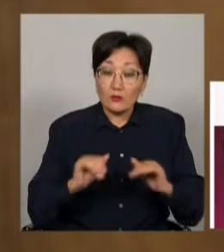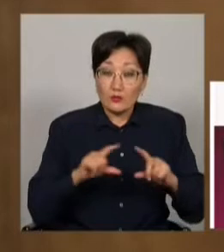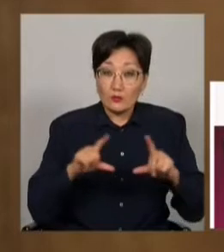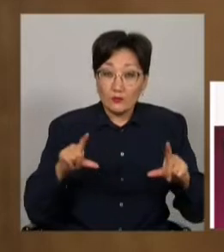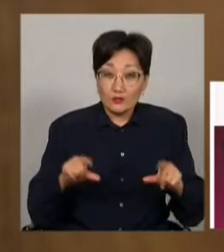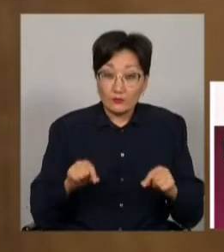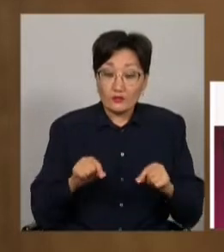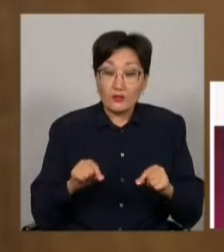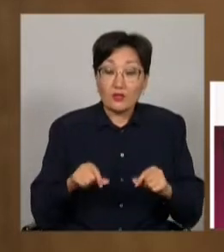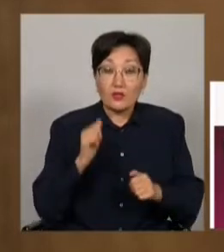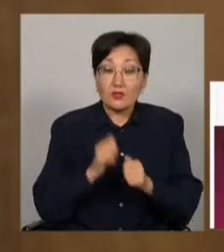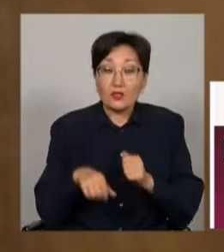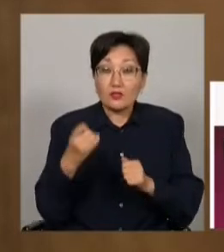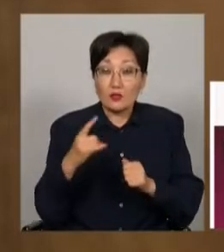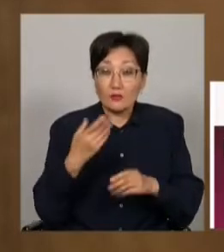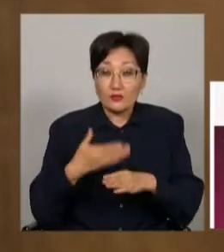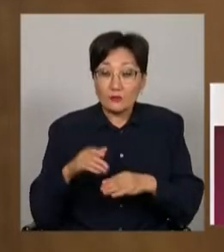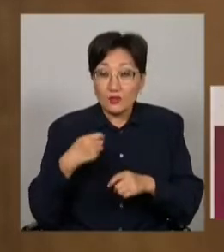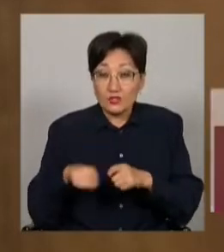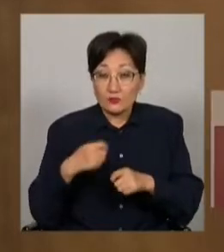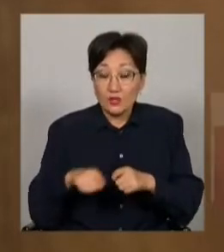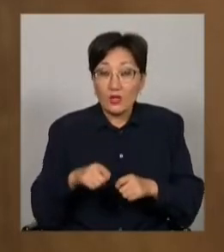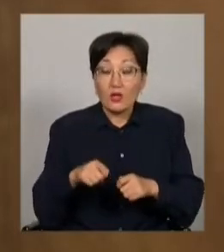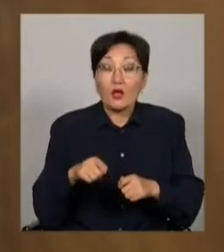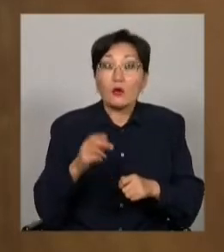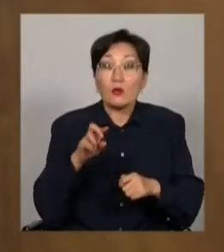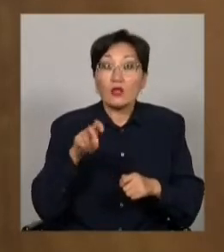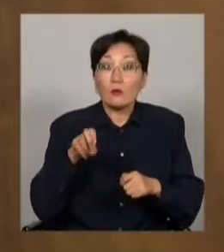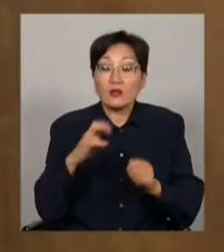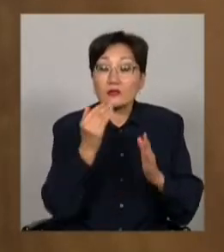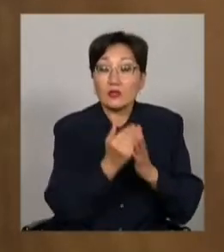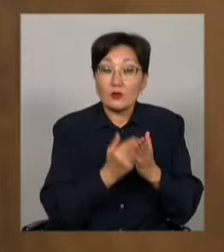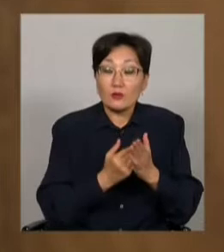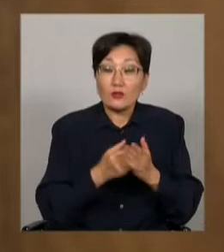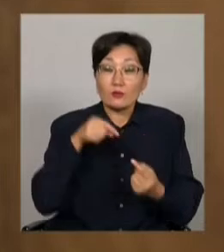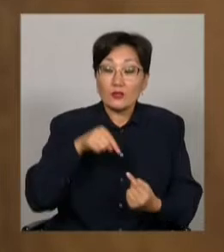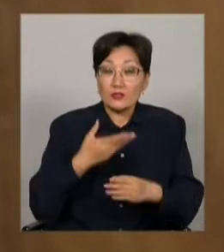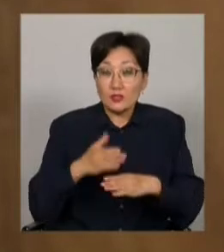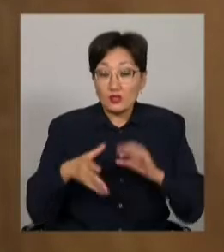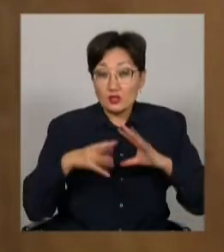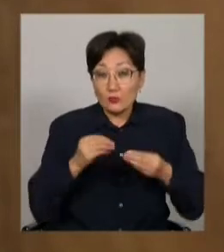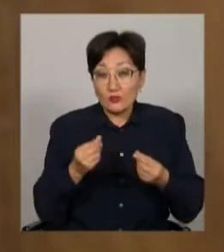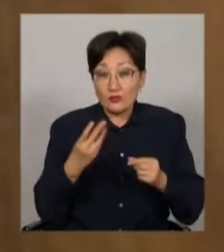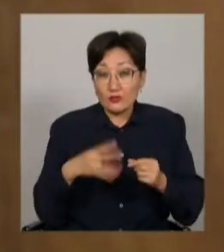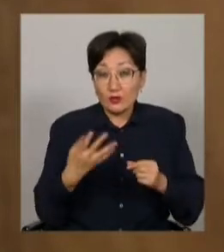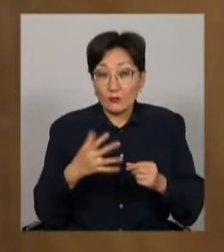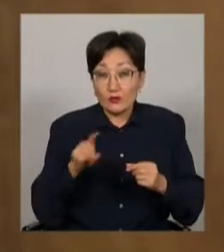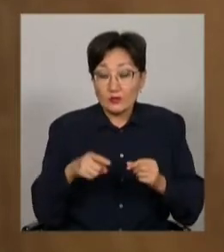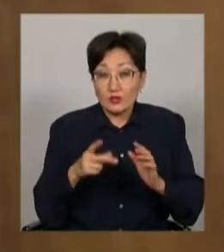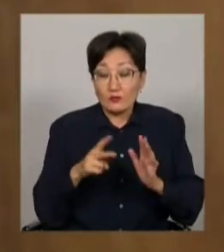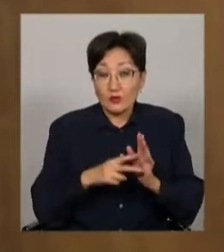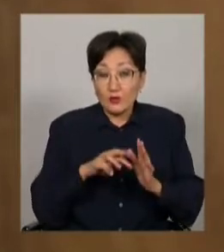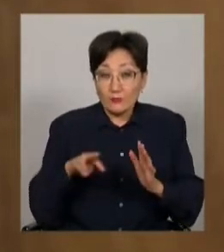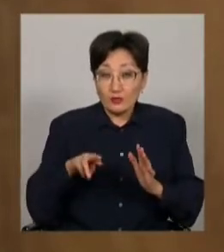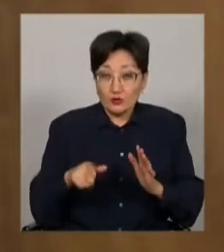білім беруді жан басына шаққандағы қаржыландырудың балапан бағдарламасы бойынша қарастырылған жалпы сомасы 45,7